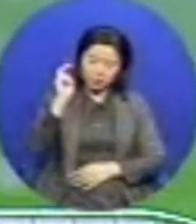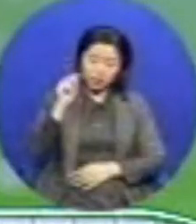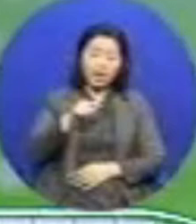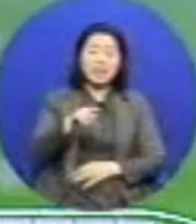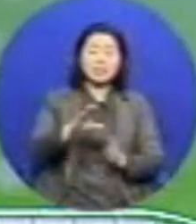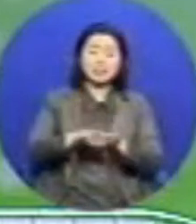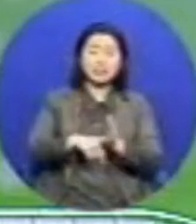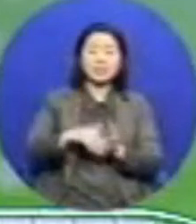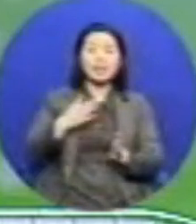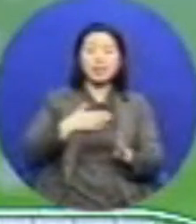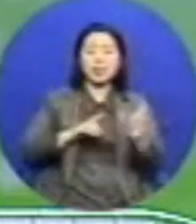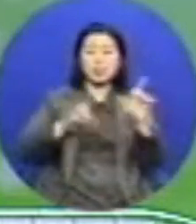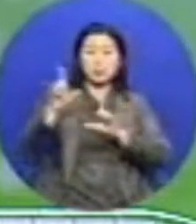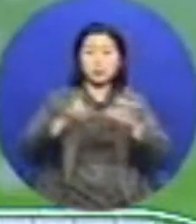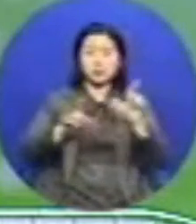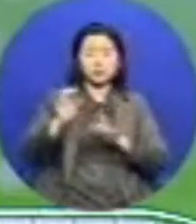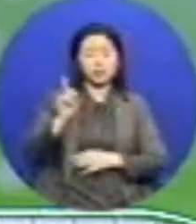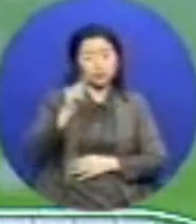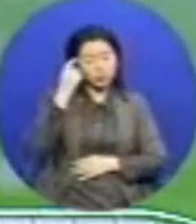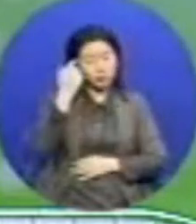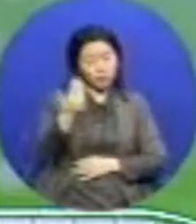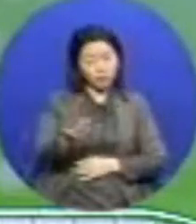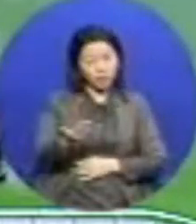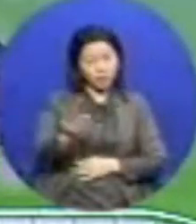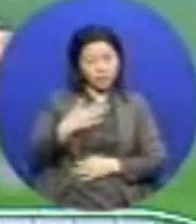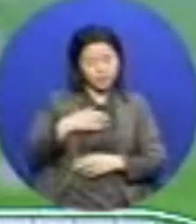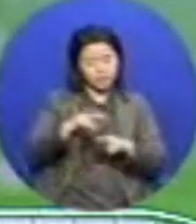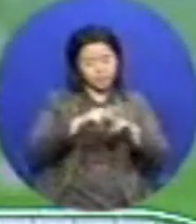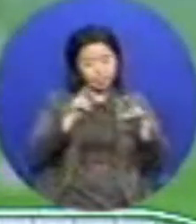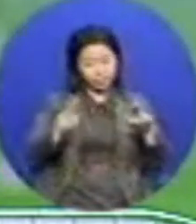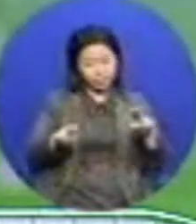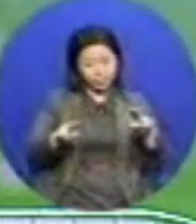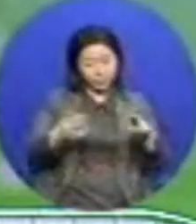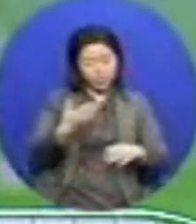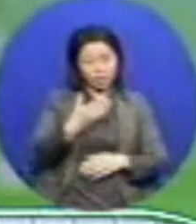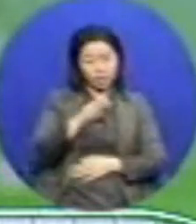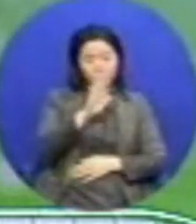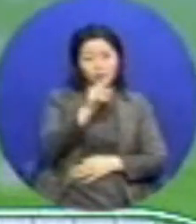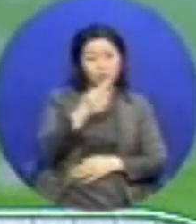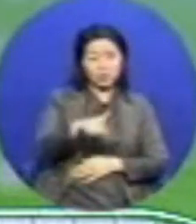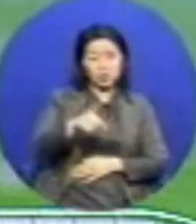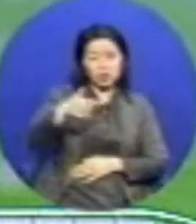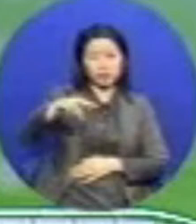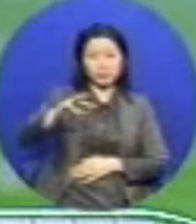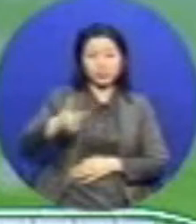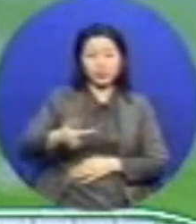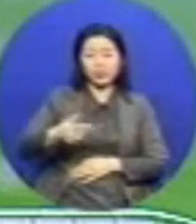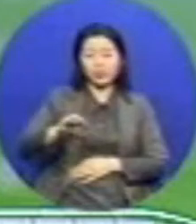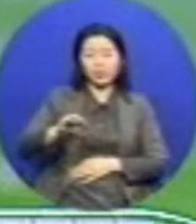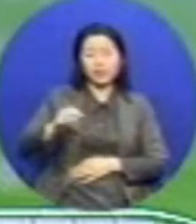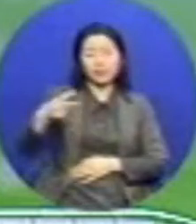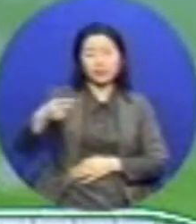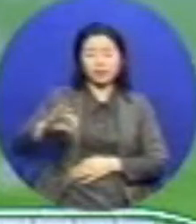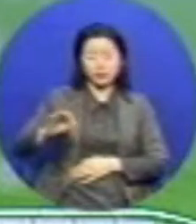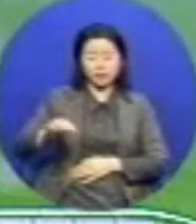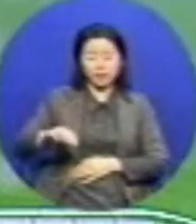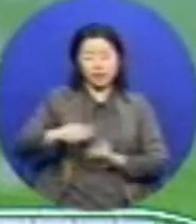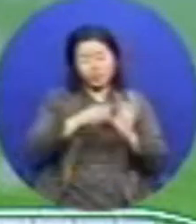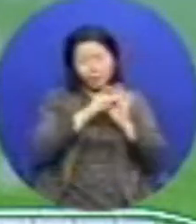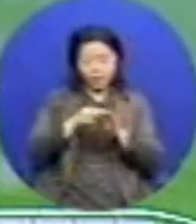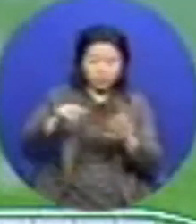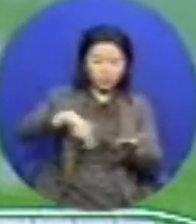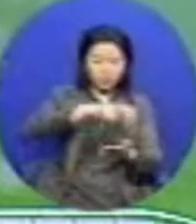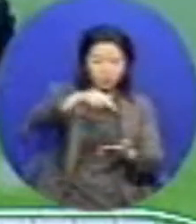어떤 모습일까 제가 은퇴하고 난 다음에 복정동 을 계속 배워야 하면 여러분들은 어떤 식의 씁니까